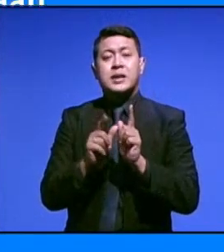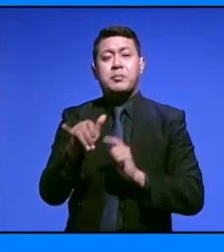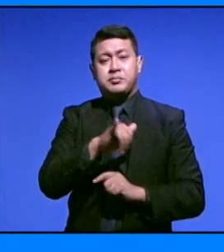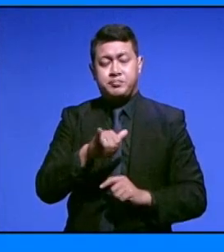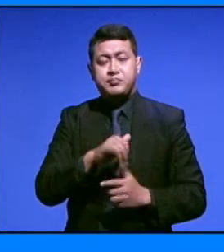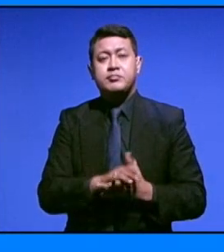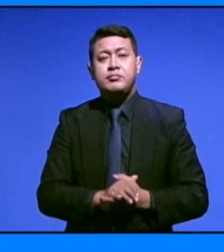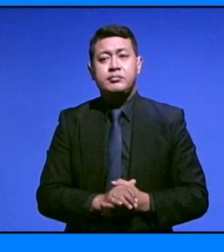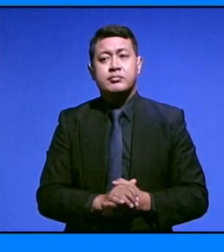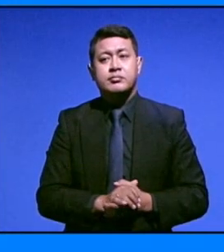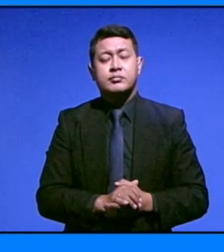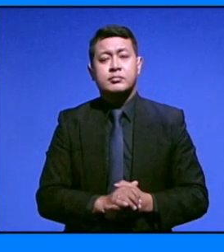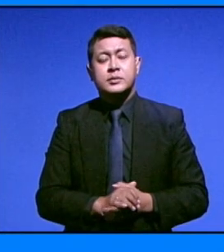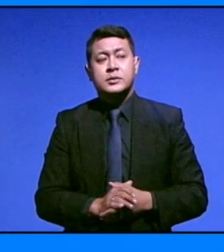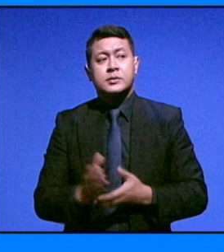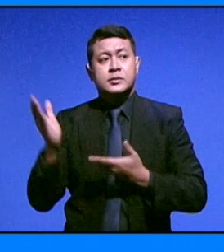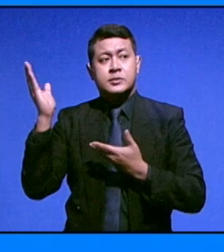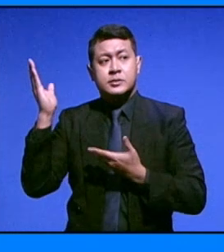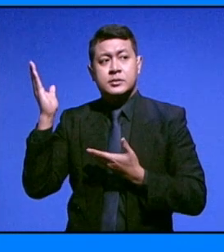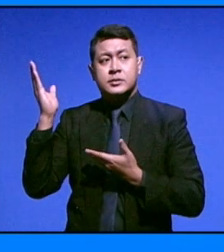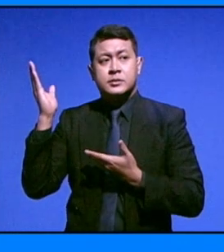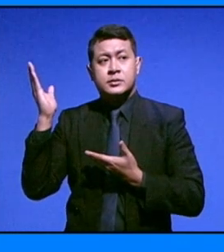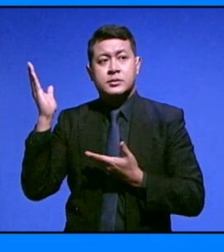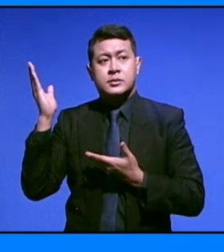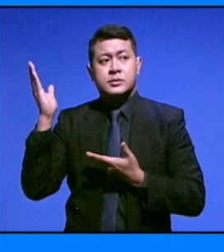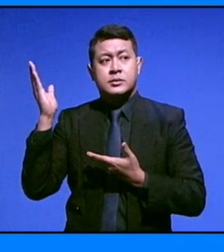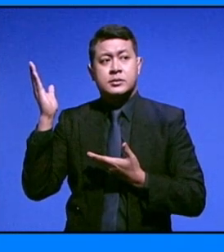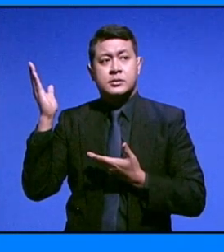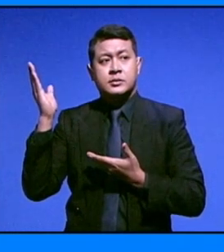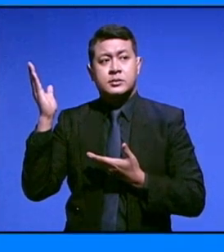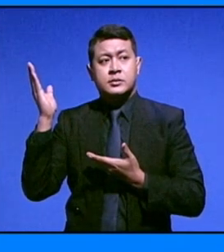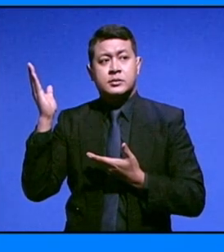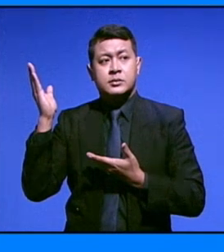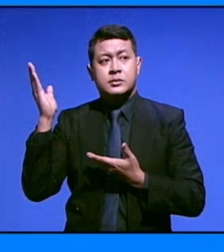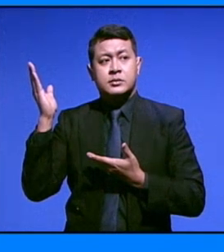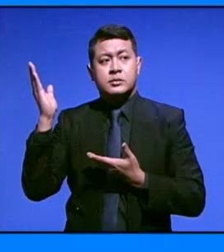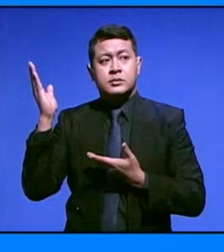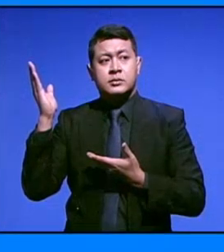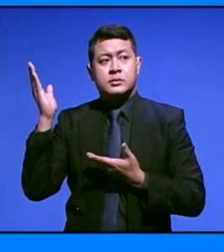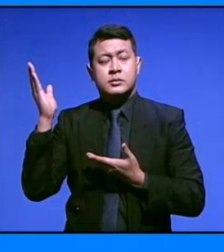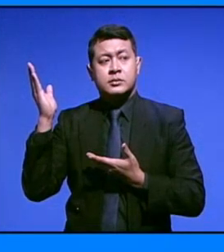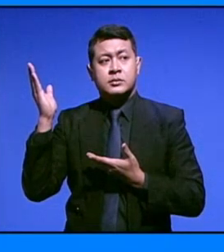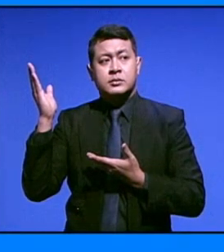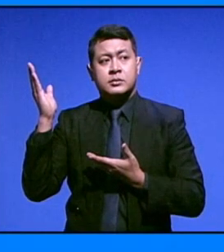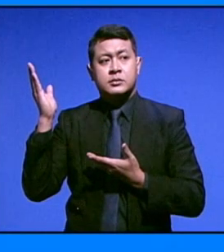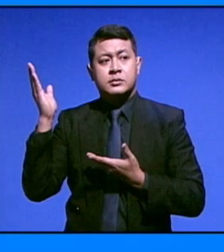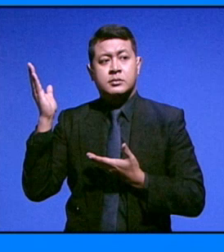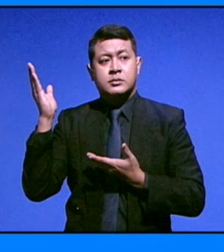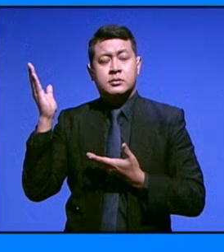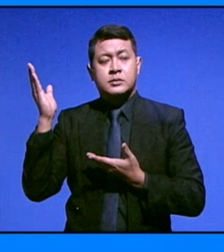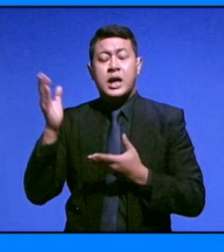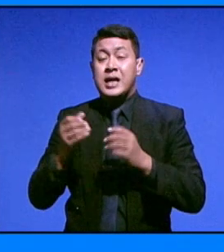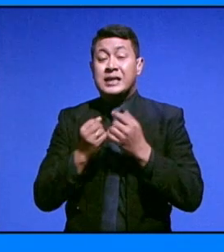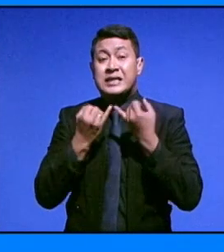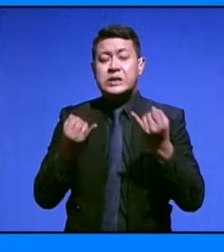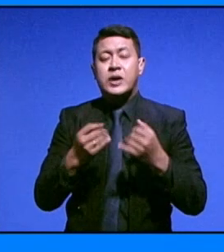Hai daftar calon menteri berhembus setelah isu reshuffle beredar luas meski belum jelas asal sumbernya isu